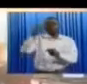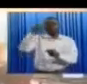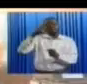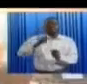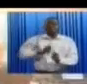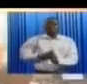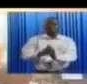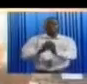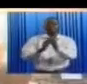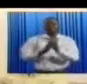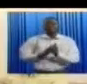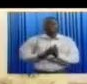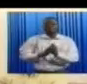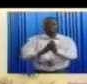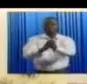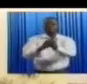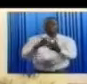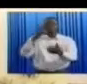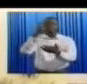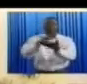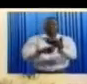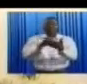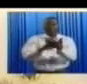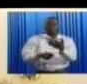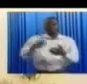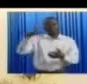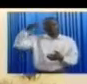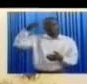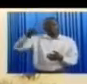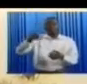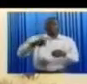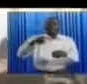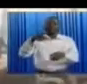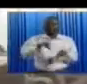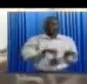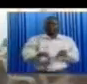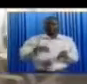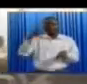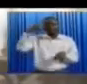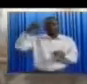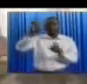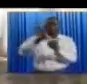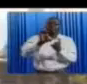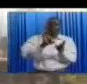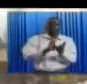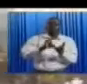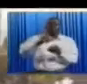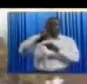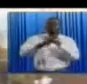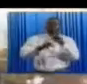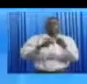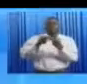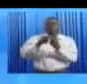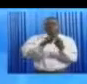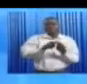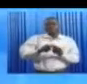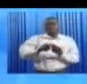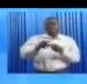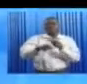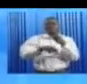suivi, l'accompagnement et la valorisation des actions de ses membres engagés dans la Convention des Nations Unies pour la lutte contre la désertification.